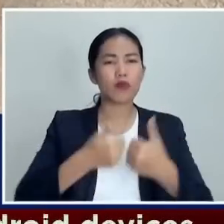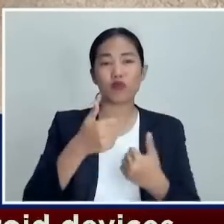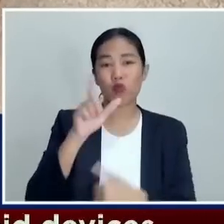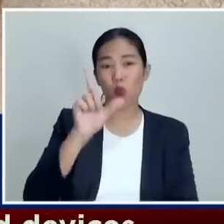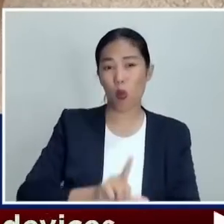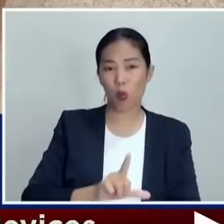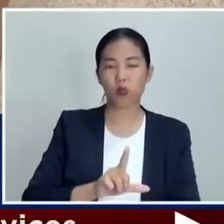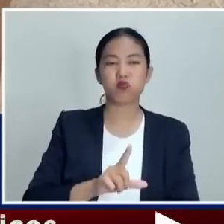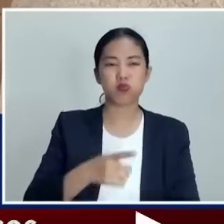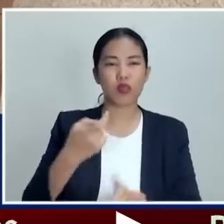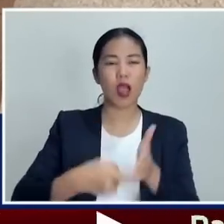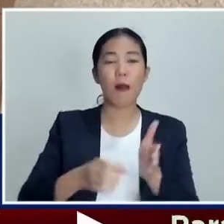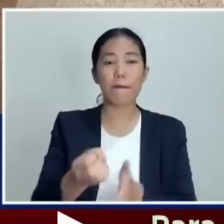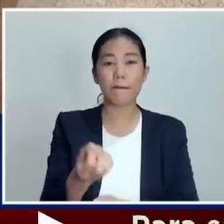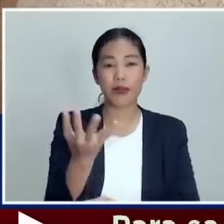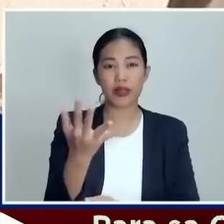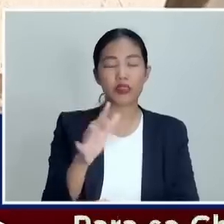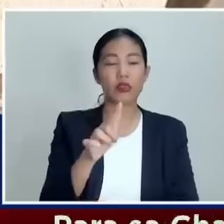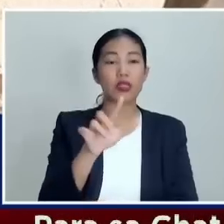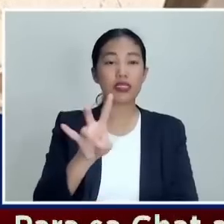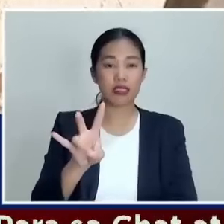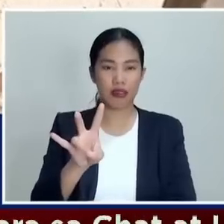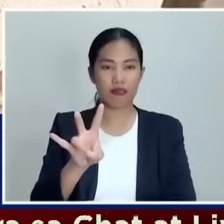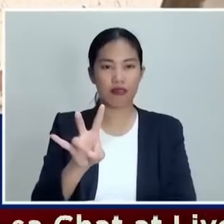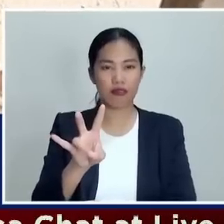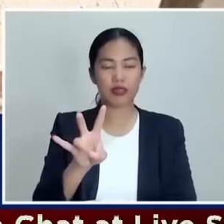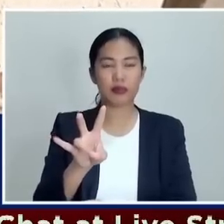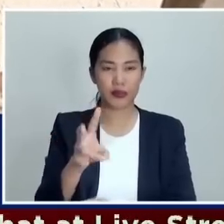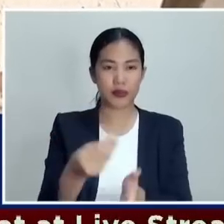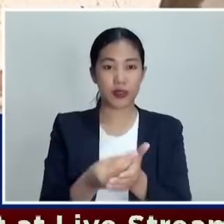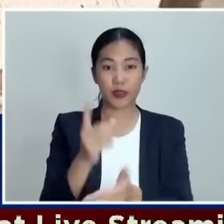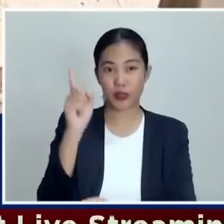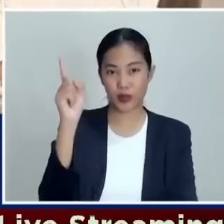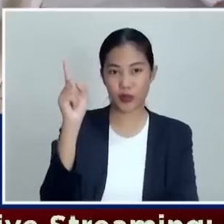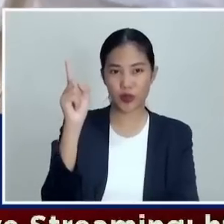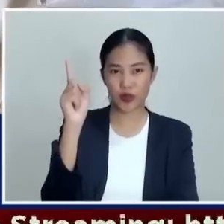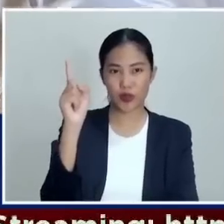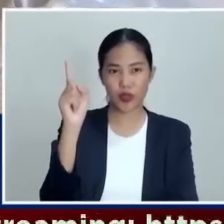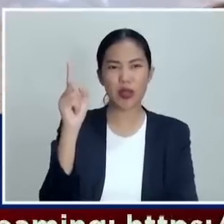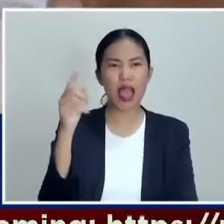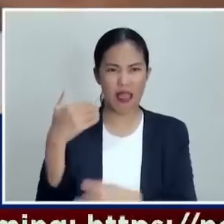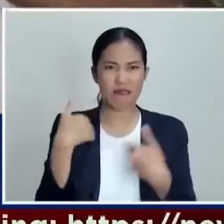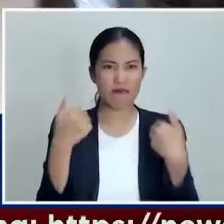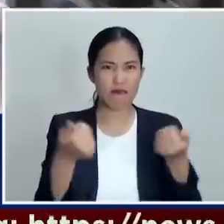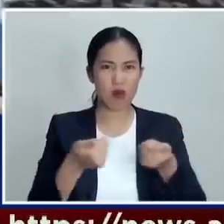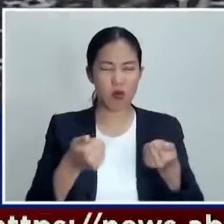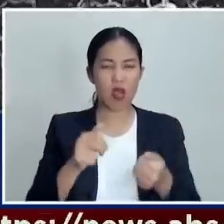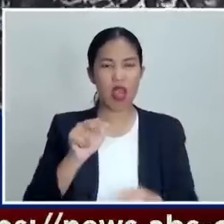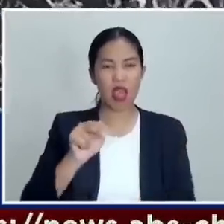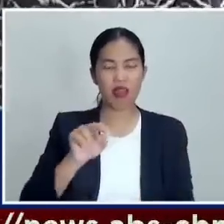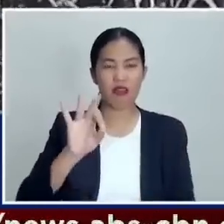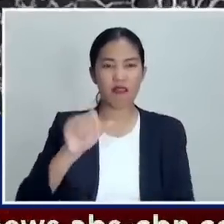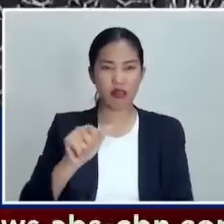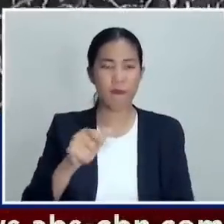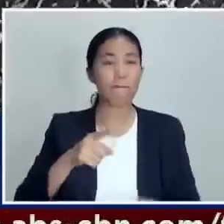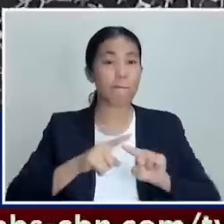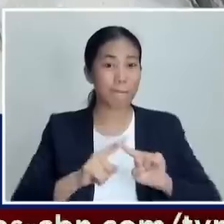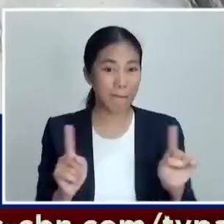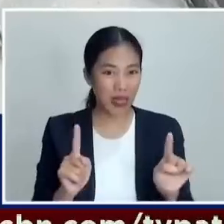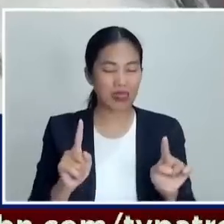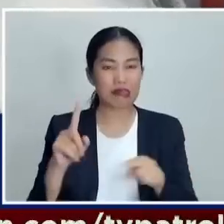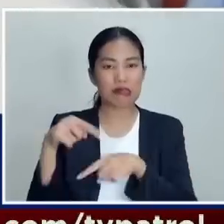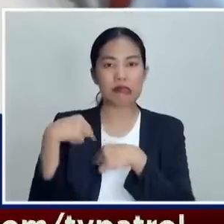naibenta ay 27 pesos kada kilo, noon pang may NFA rice. Pero simula noong